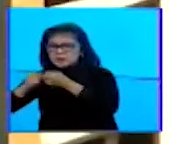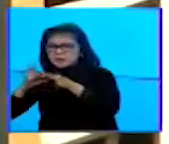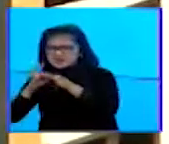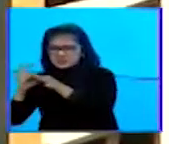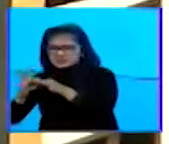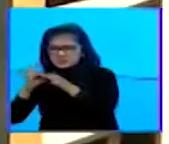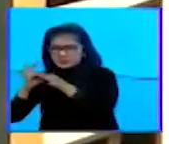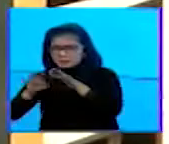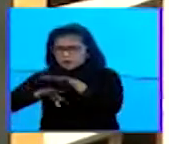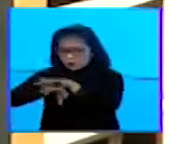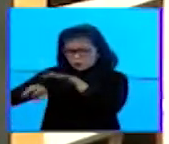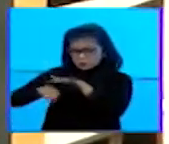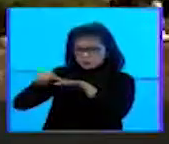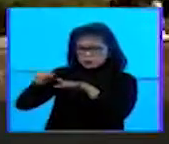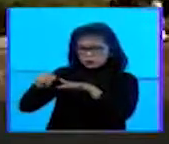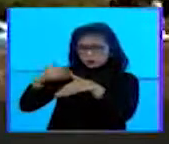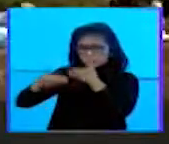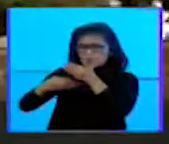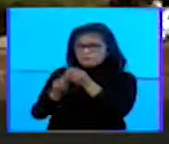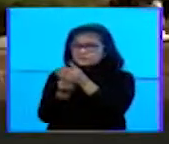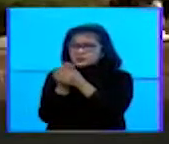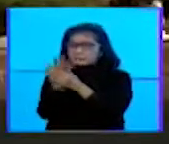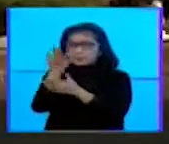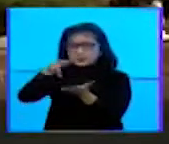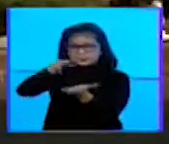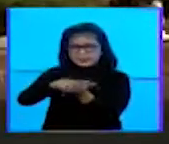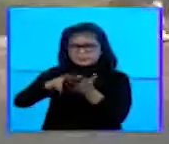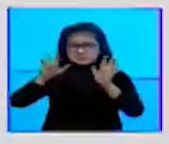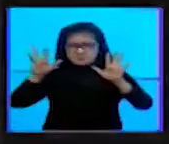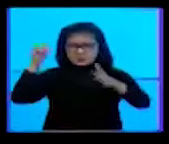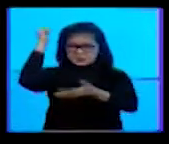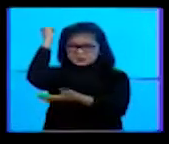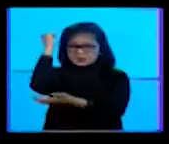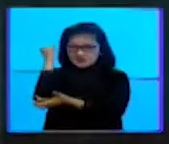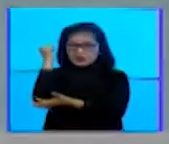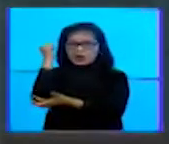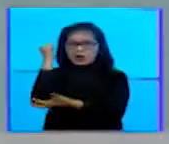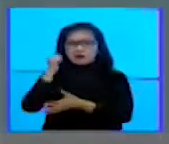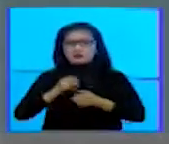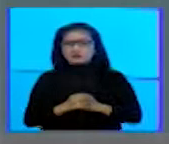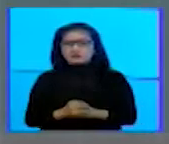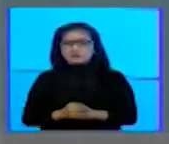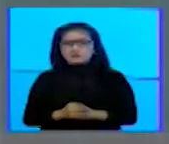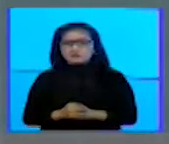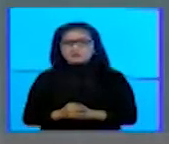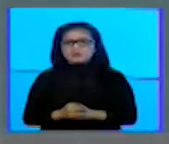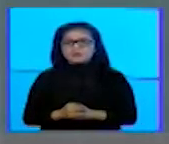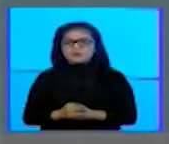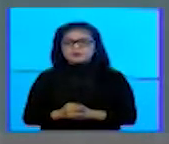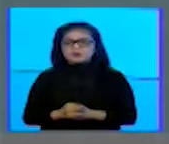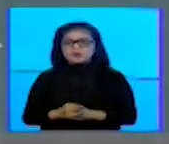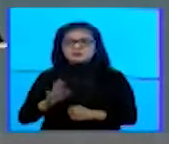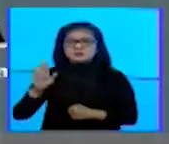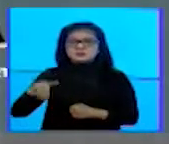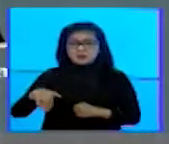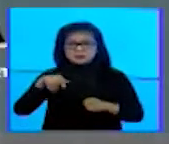Dalam perkembangannya, Kejaksaan Agung menetapkan 9 orang tersangka. Maijen Purnawirawan Rahmat Damiri sebagai Direktur Utama